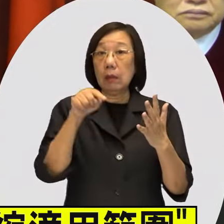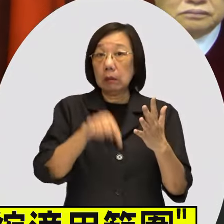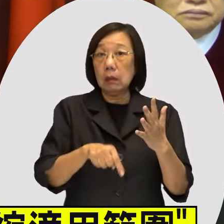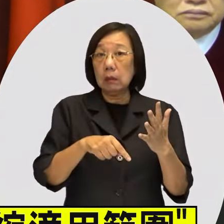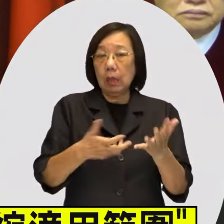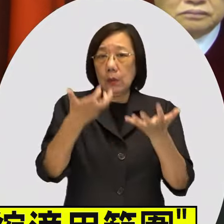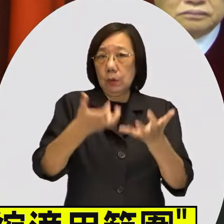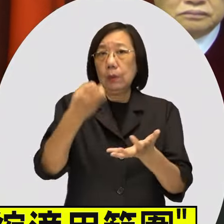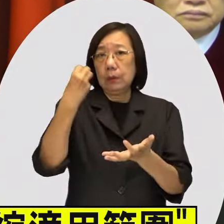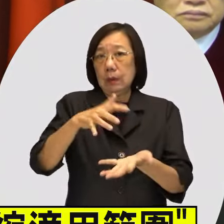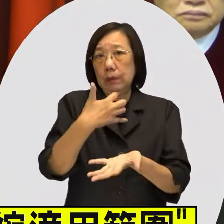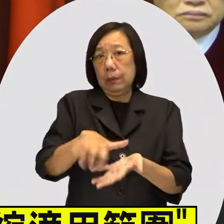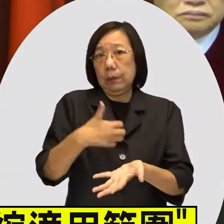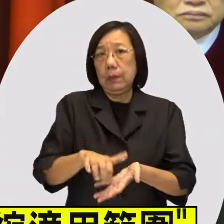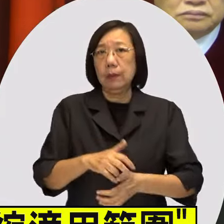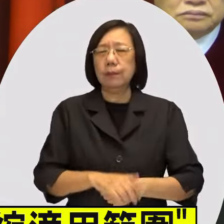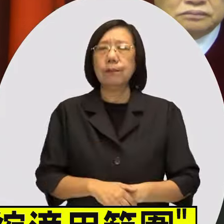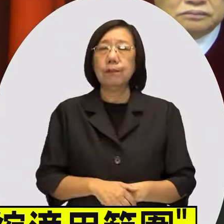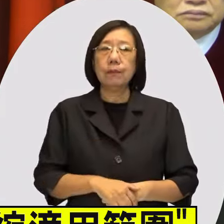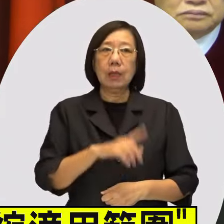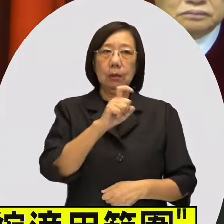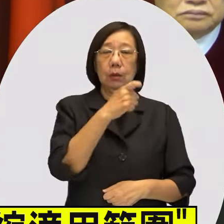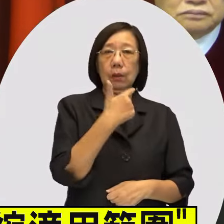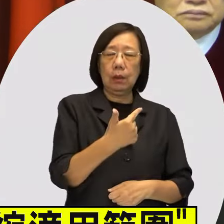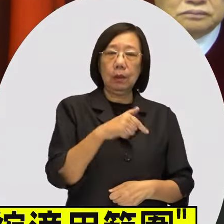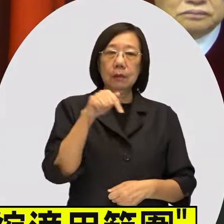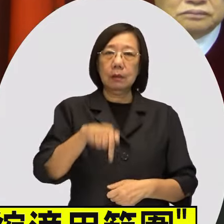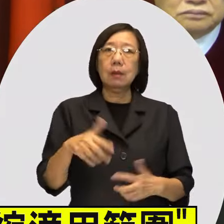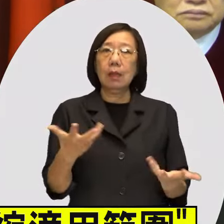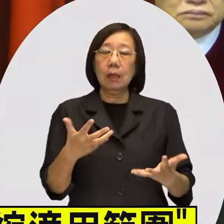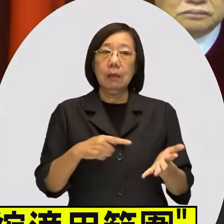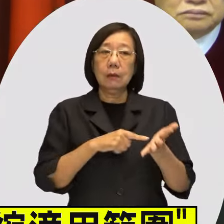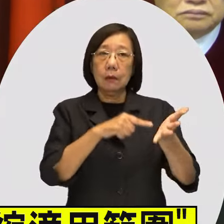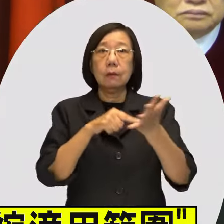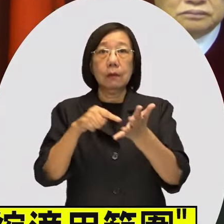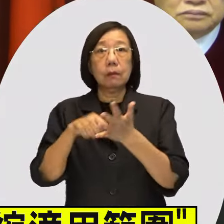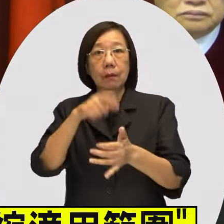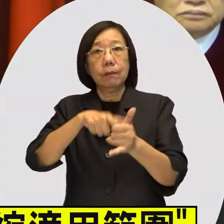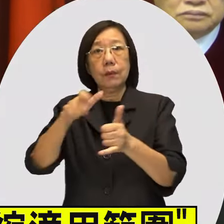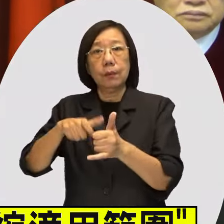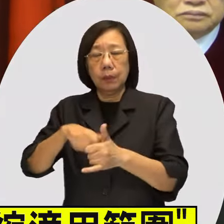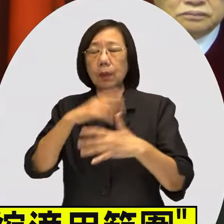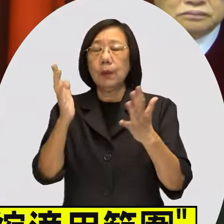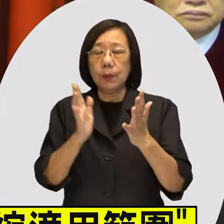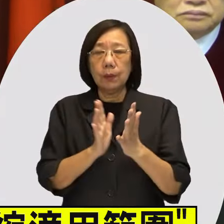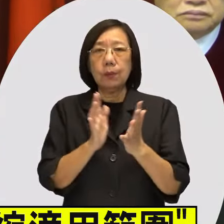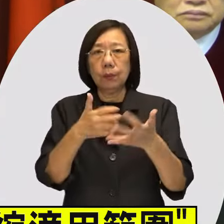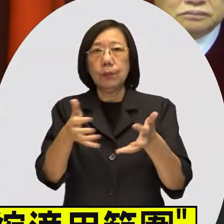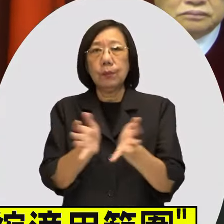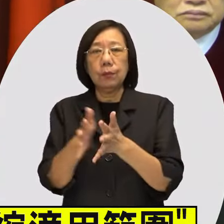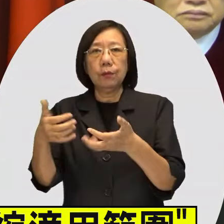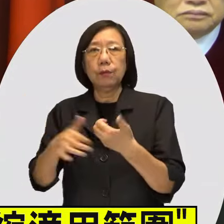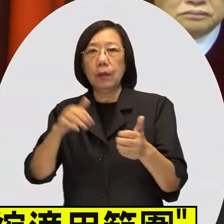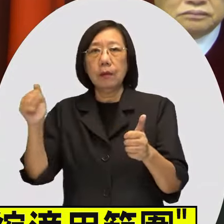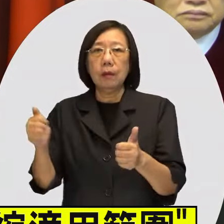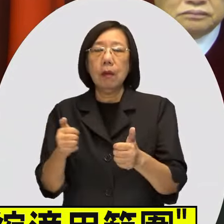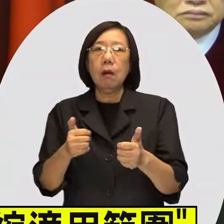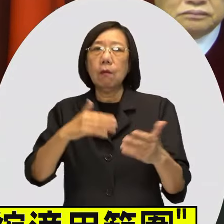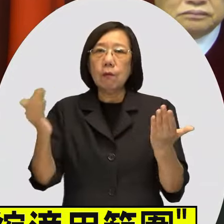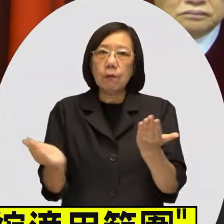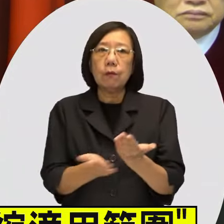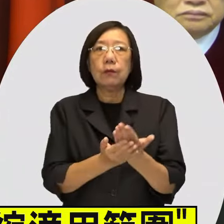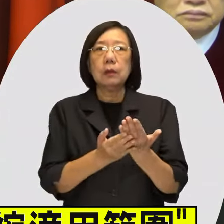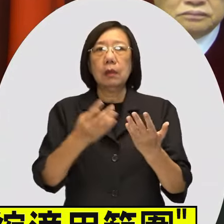新计算。第十六点，本件各申请人之其余申请部分详就附表二不受